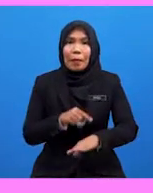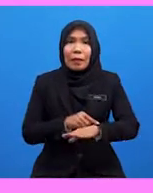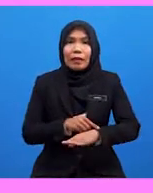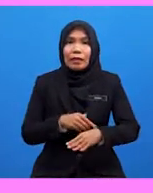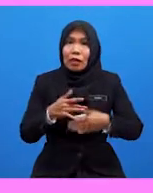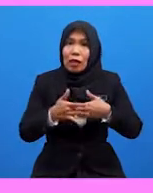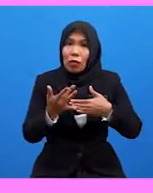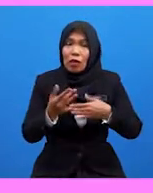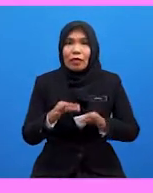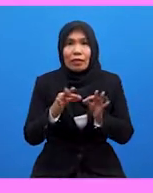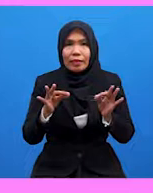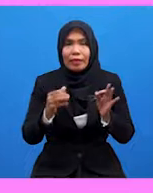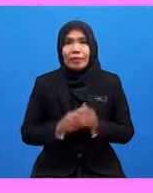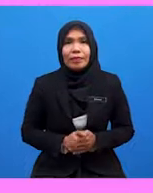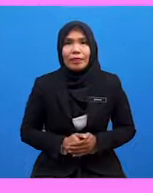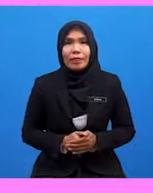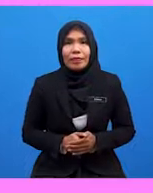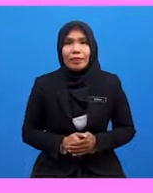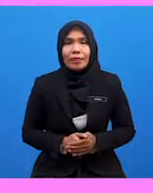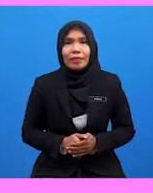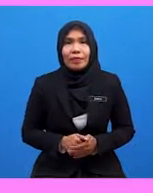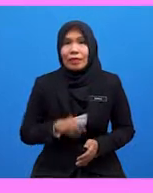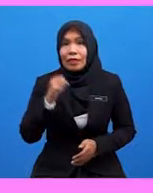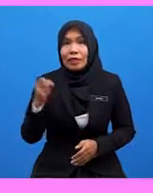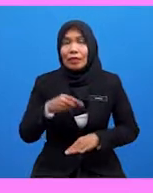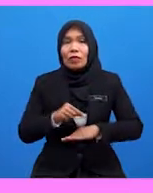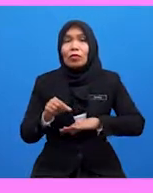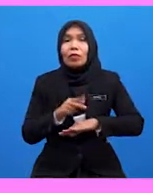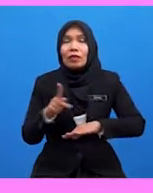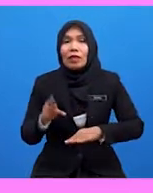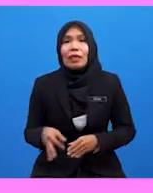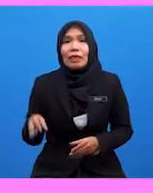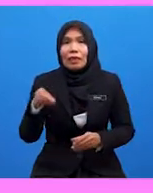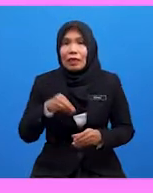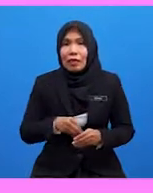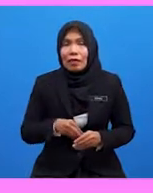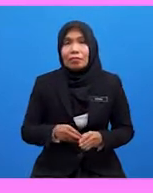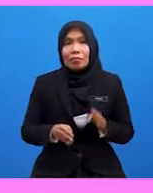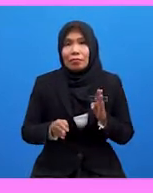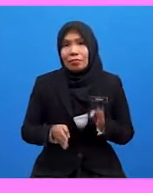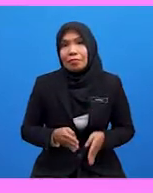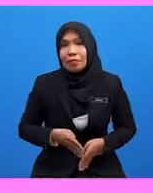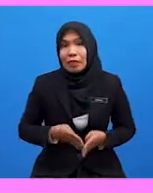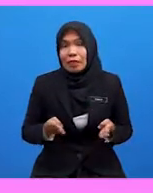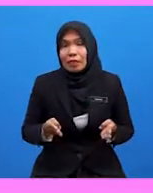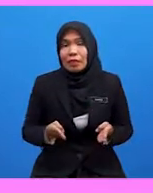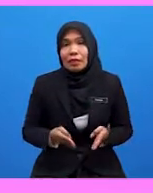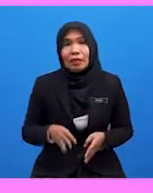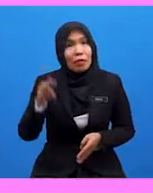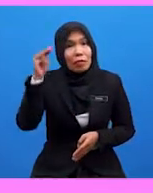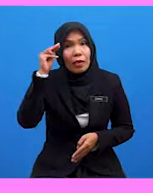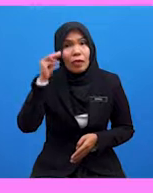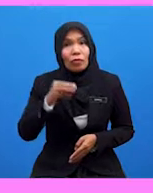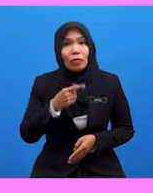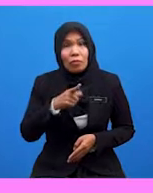Kata ini sering digunakan dalam bahasa Melayu klasik. Fungsinya adalah untuk menghubungkan idea atau